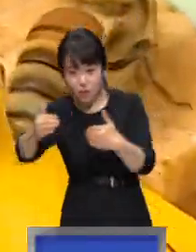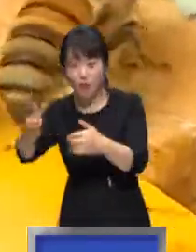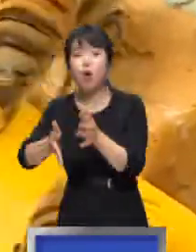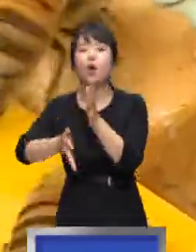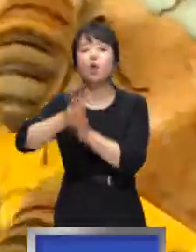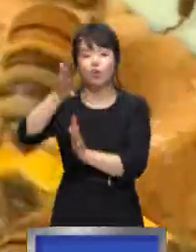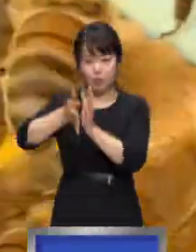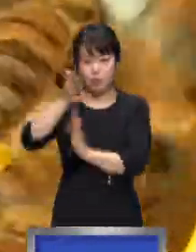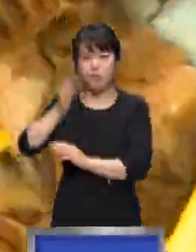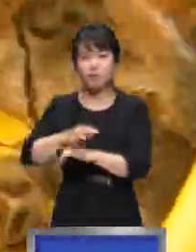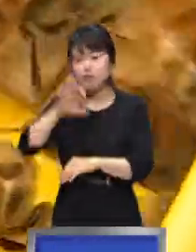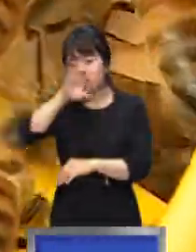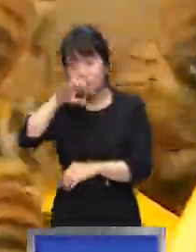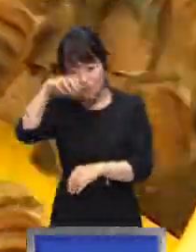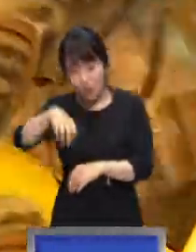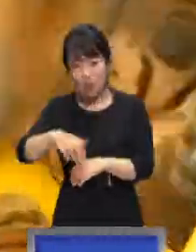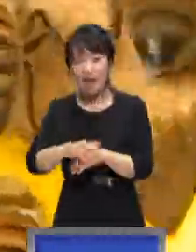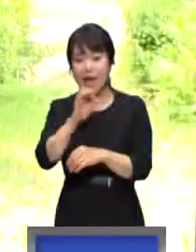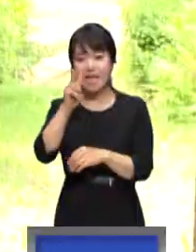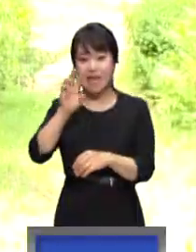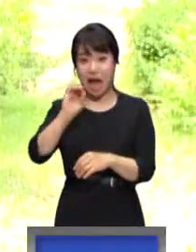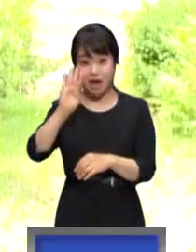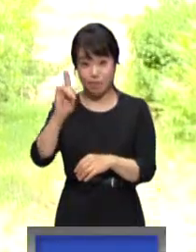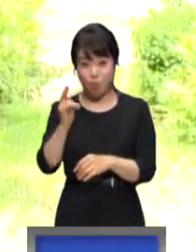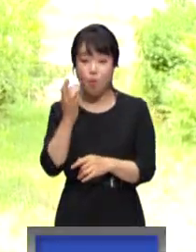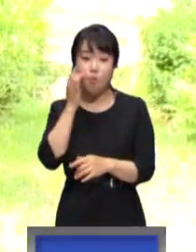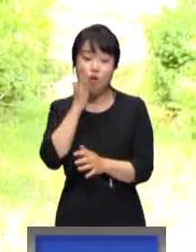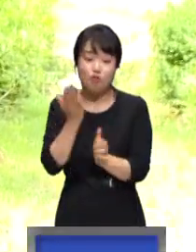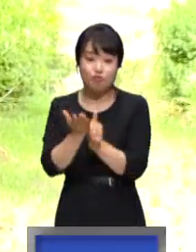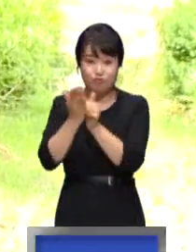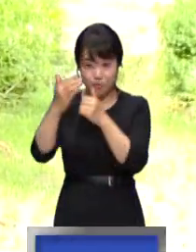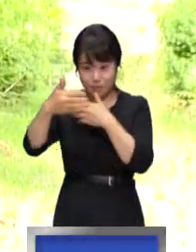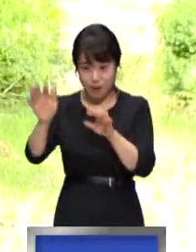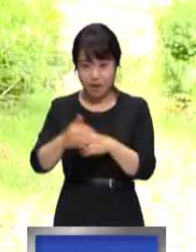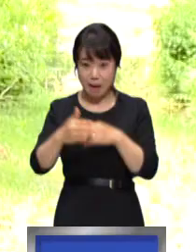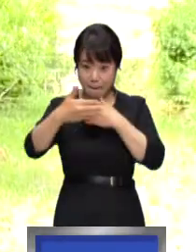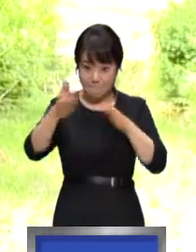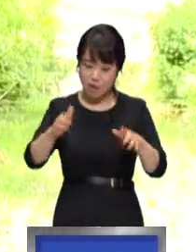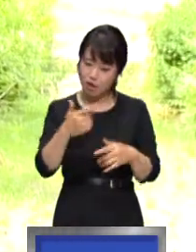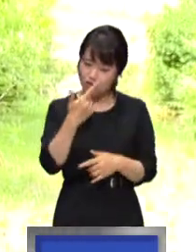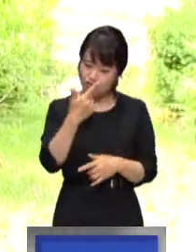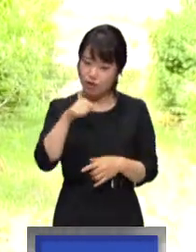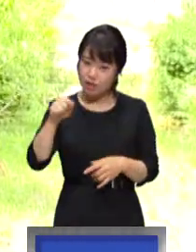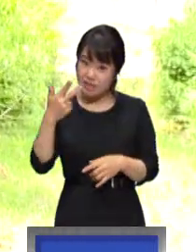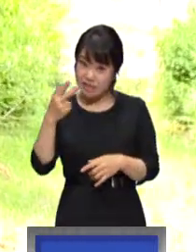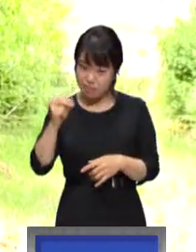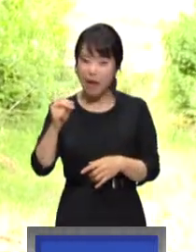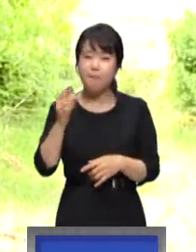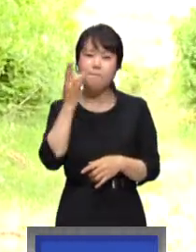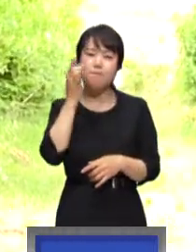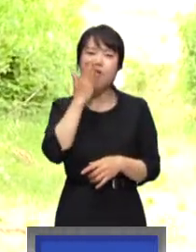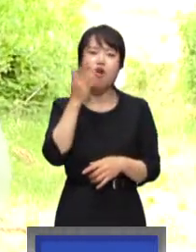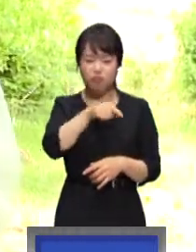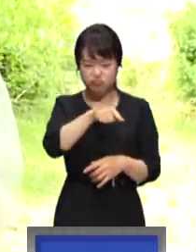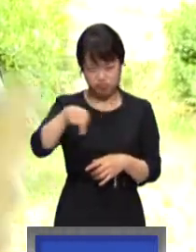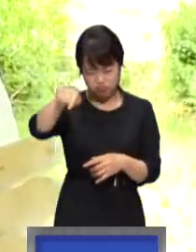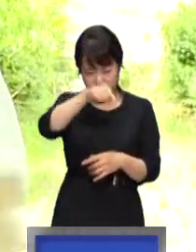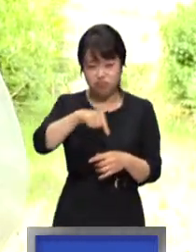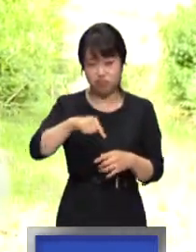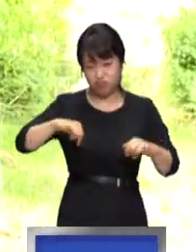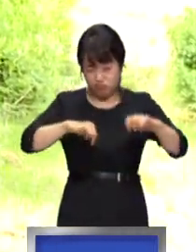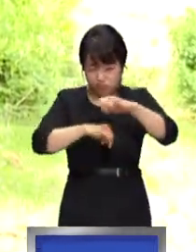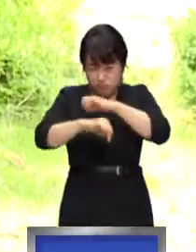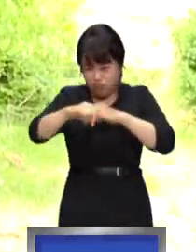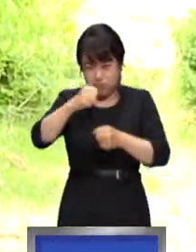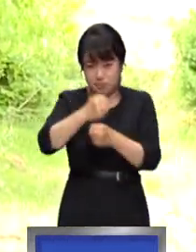속 자연학습장 양봉교실입니다. 벌통 한 개당 6에서 7만 마리 정도의 벌들이 있습니다. 이곳에서 한 해 동안 생산되는